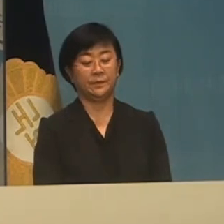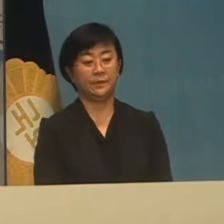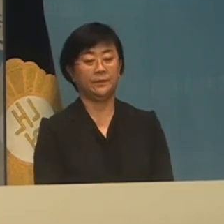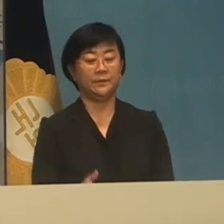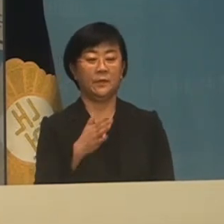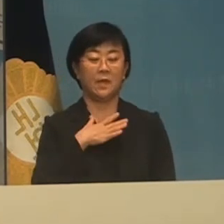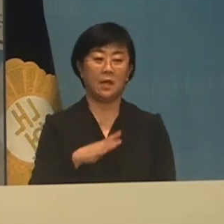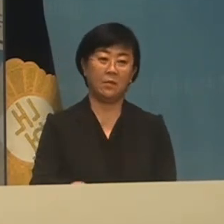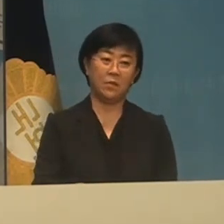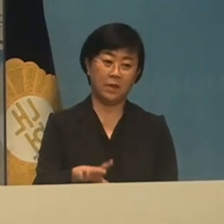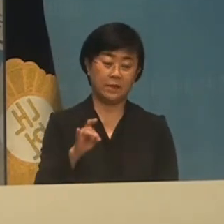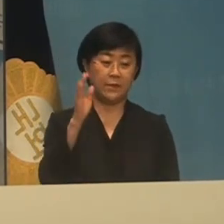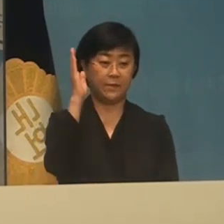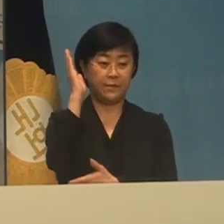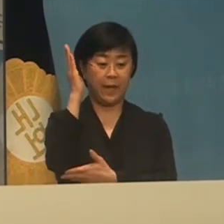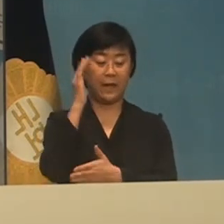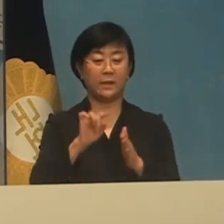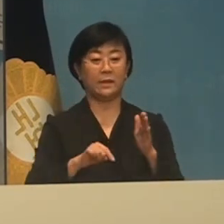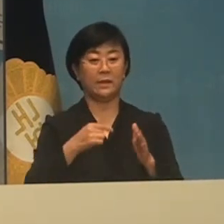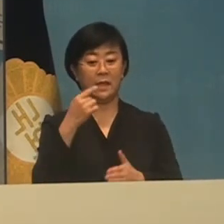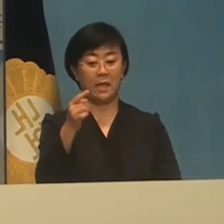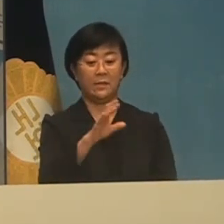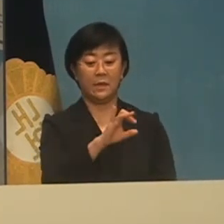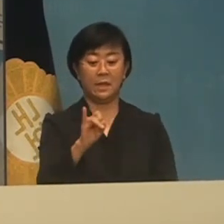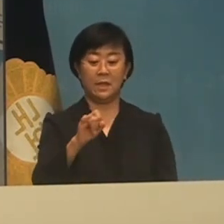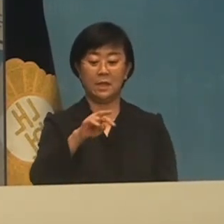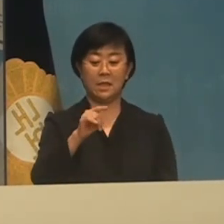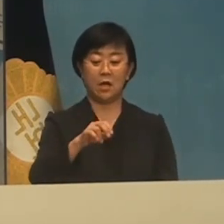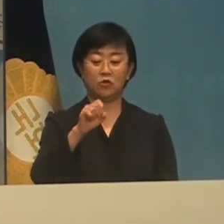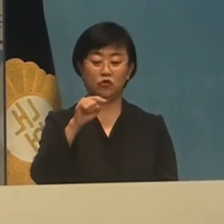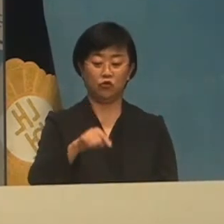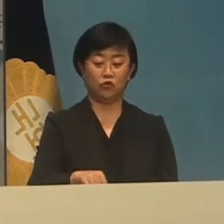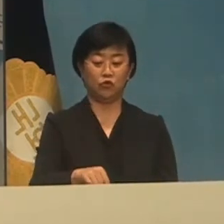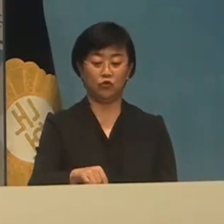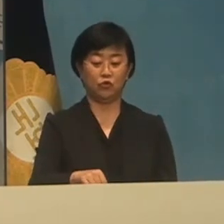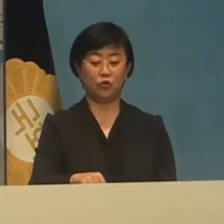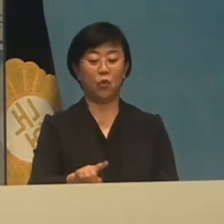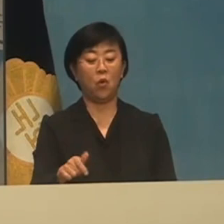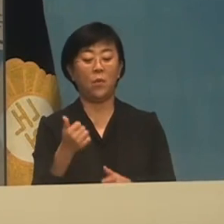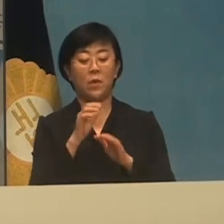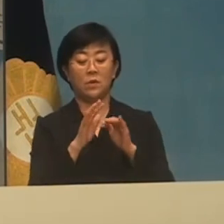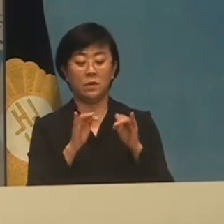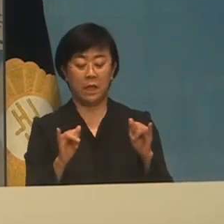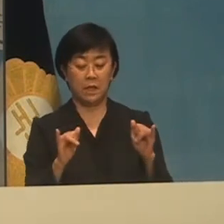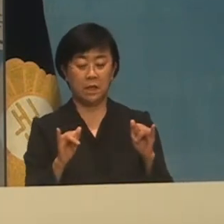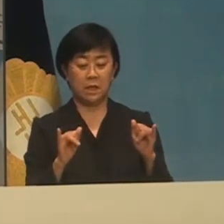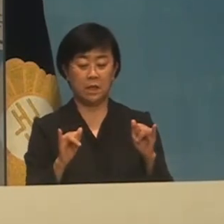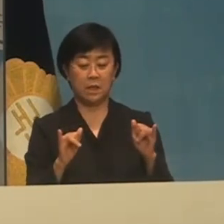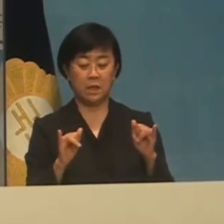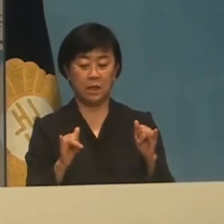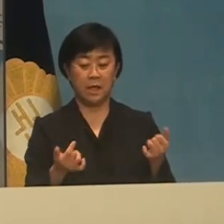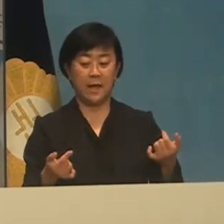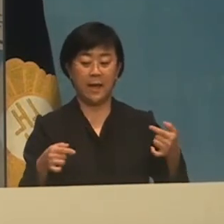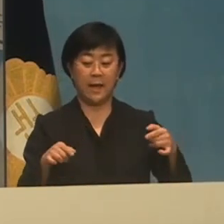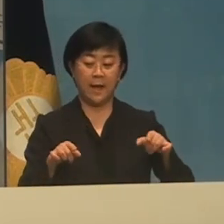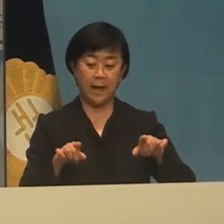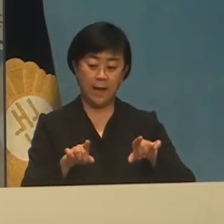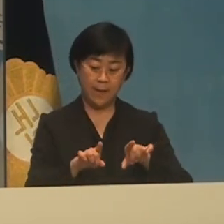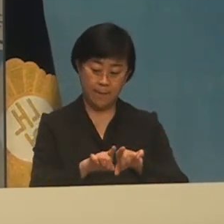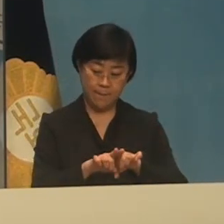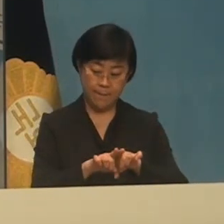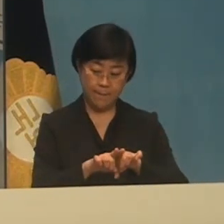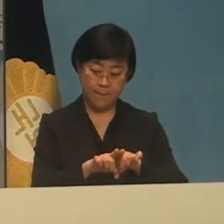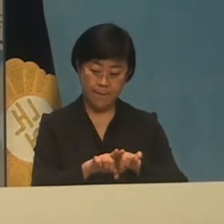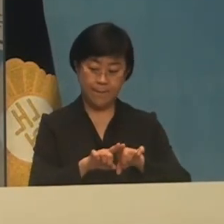제가 먼저 발언을 하고요. 그리고 이상수 활동가님, 임장훈 변호사님, 그리고 이재훈님 함께